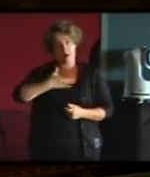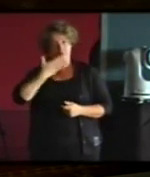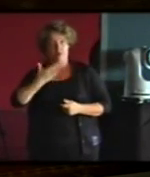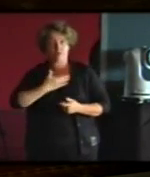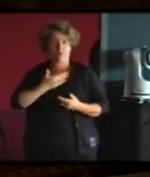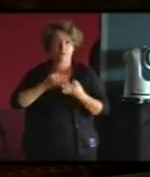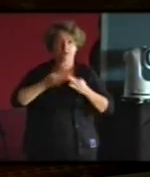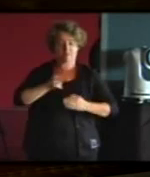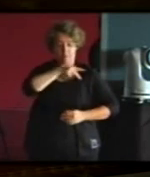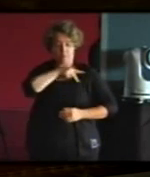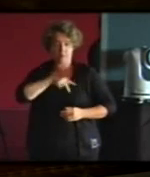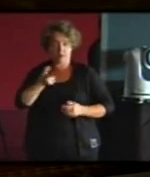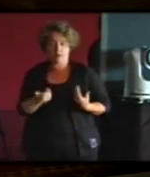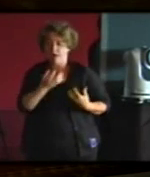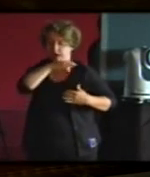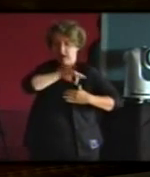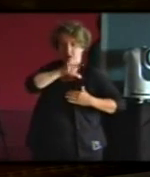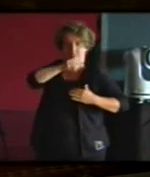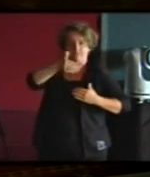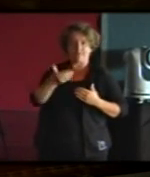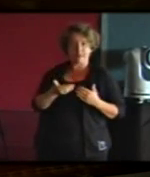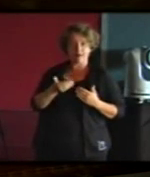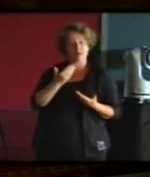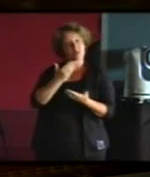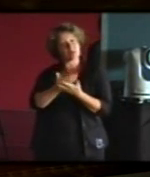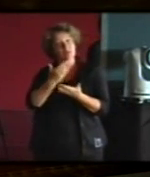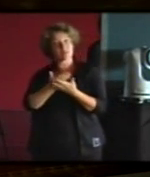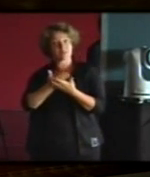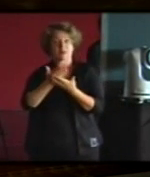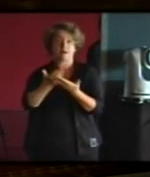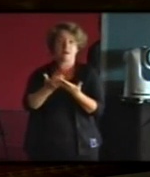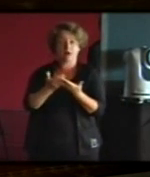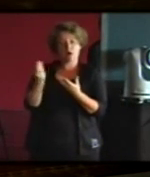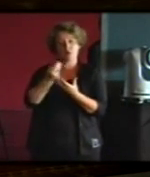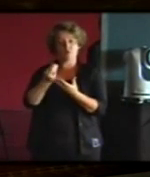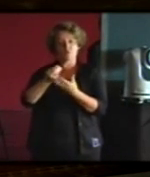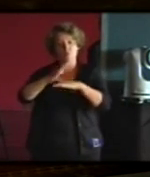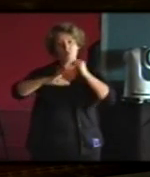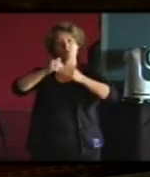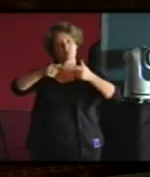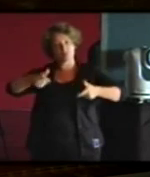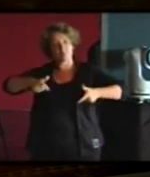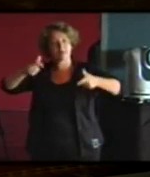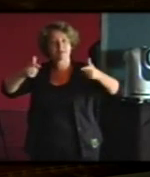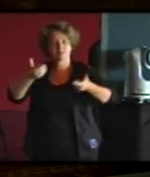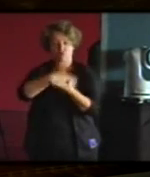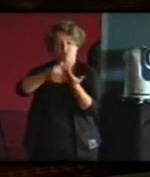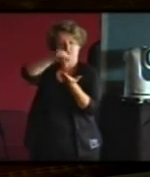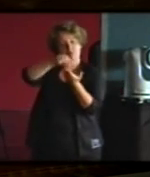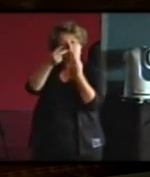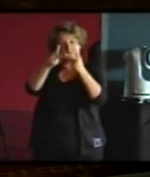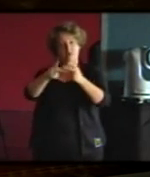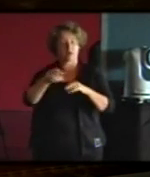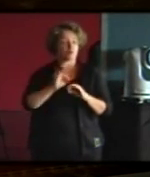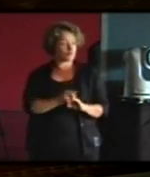ce facteur-là, il est aussi extrêmement important. Et comme par hasard, ces bâtiments-là ont été construits dans les centres. Mais vous avez, tout à fait raison, c'est ce que je